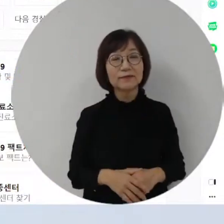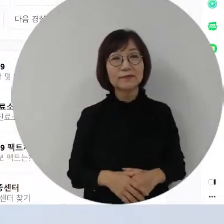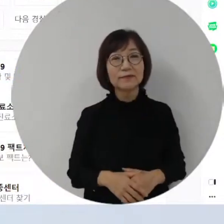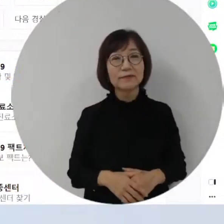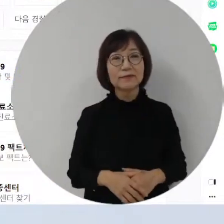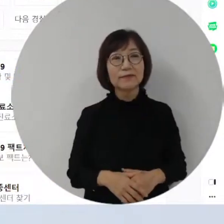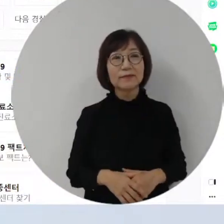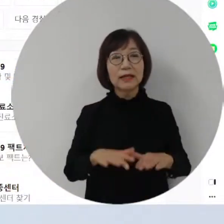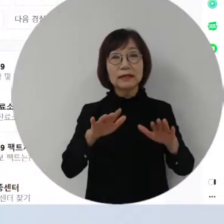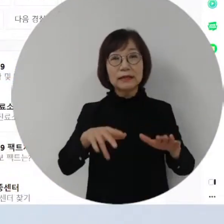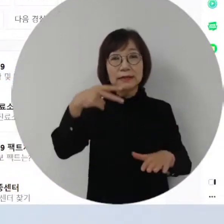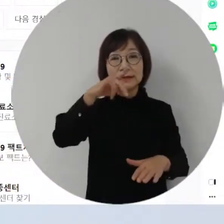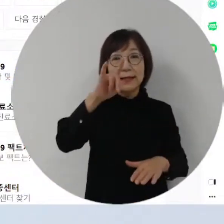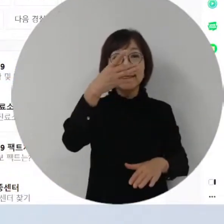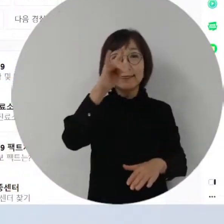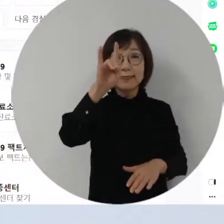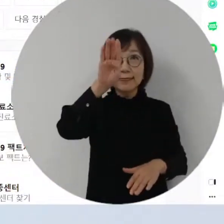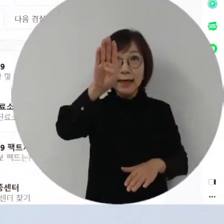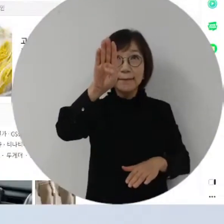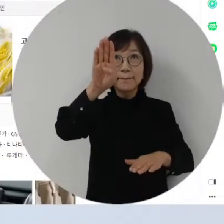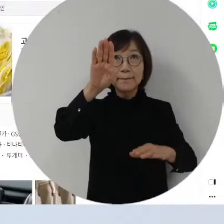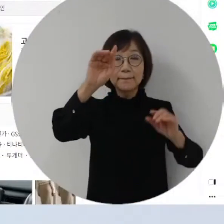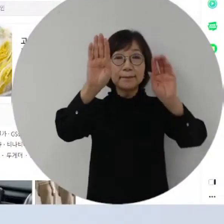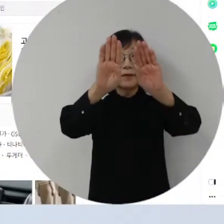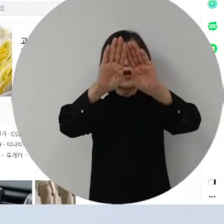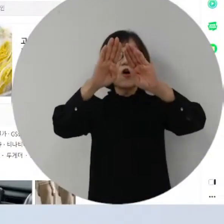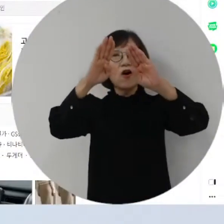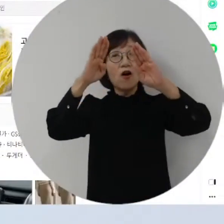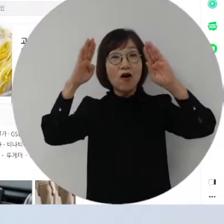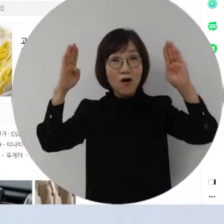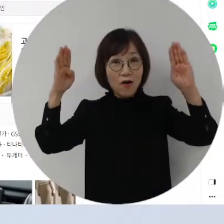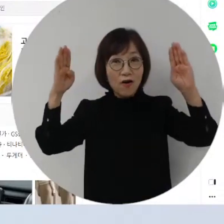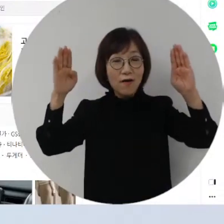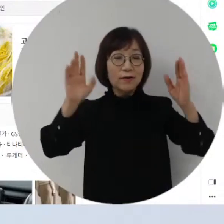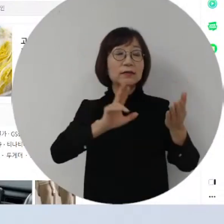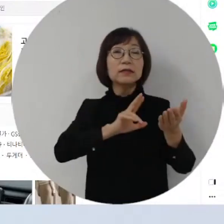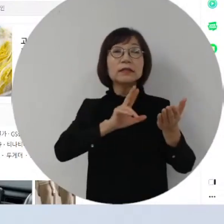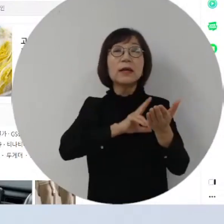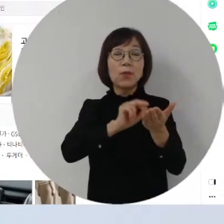새 탭으로 열린 다음 탭 제목을 클릭해 주시고요.